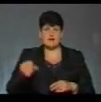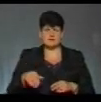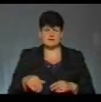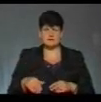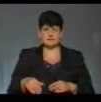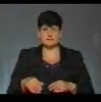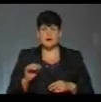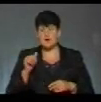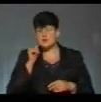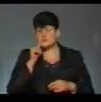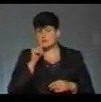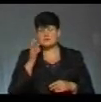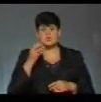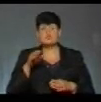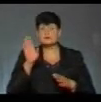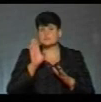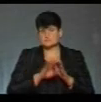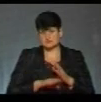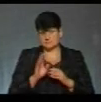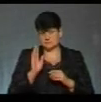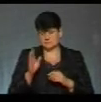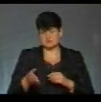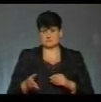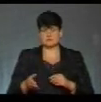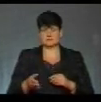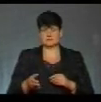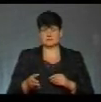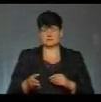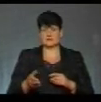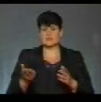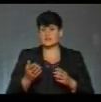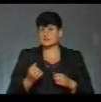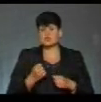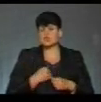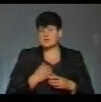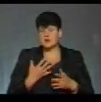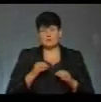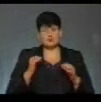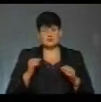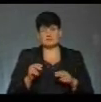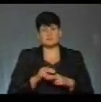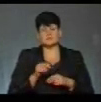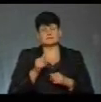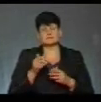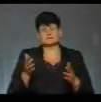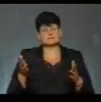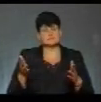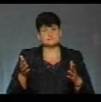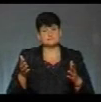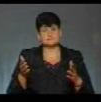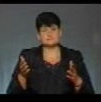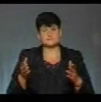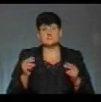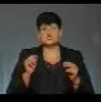може призвести ще до більш якогось кричущого іншого моменту, який, на жаль, можливо, не вдасться виправити. Так?